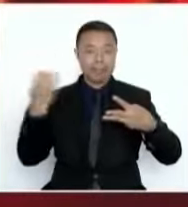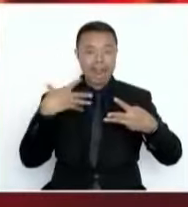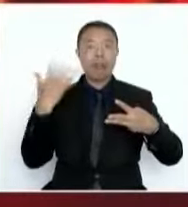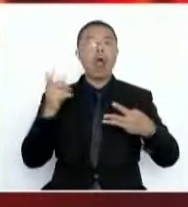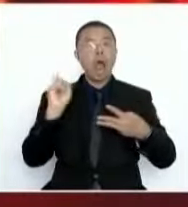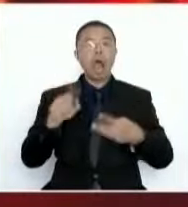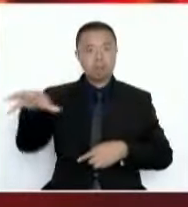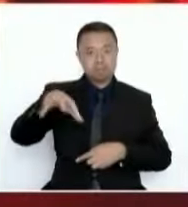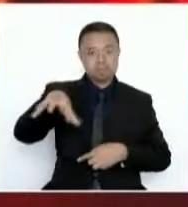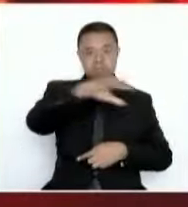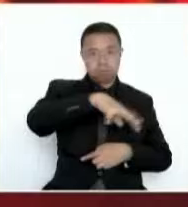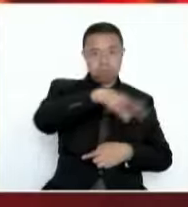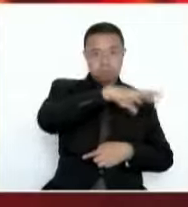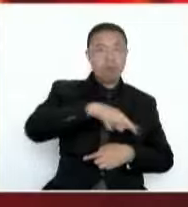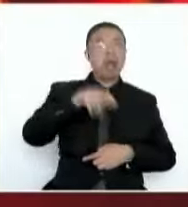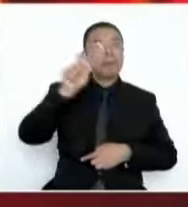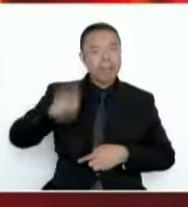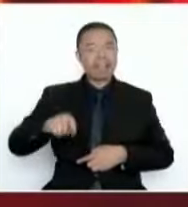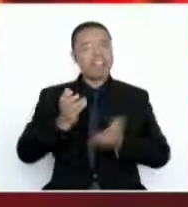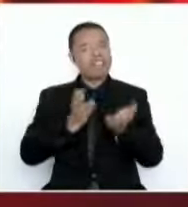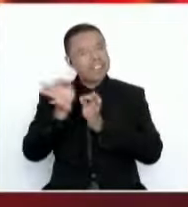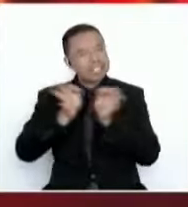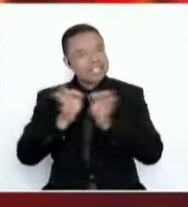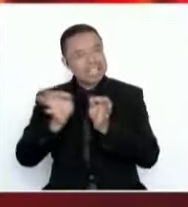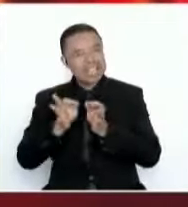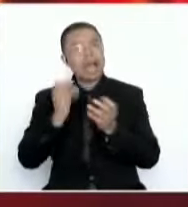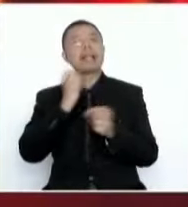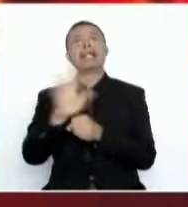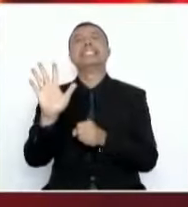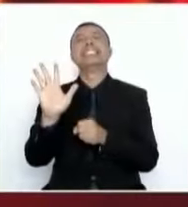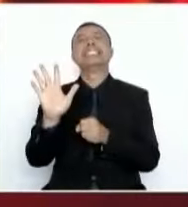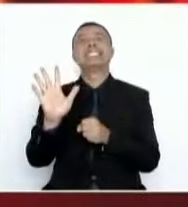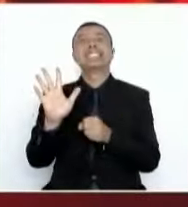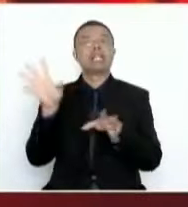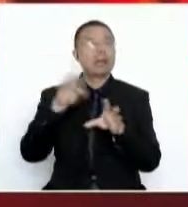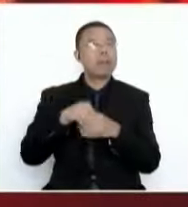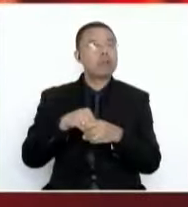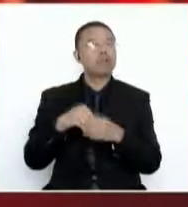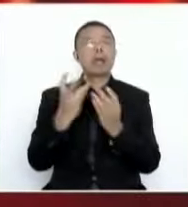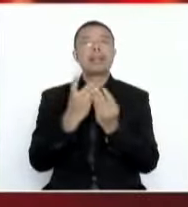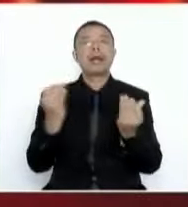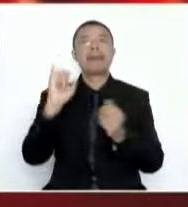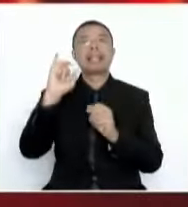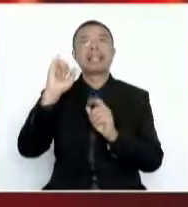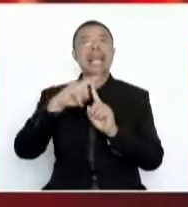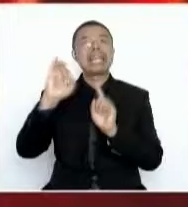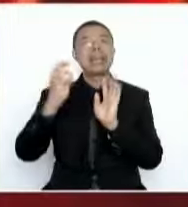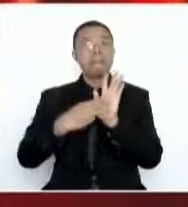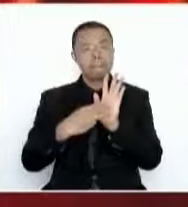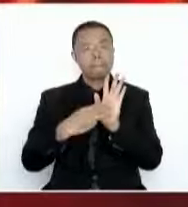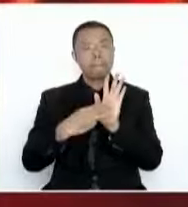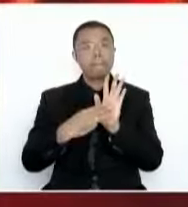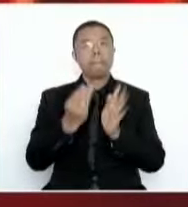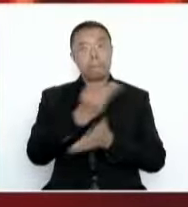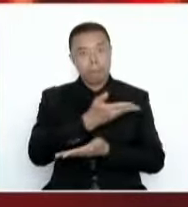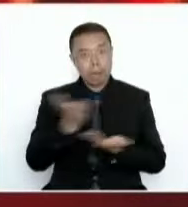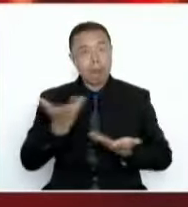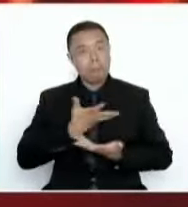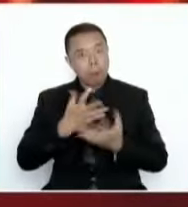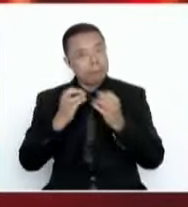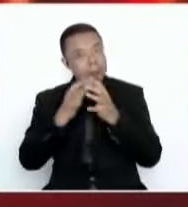wilayah mereka juga bisa menggunakan fasilitasvasitas secara gratis termasuk di Taman Ismail Marjuki ee mereka-mereka yang